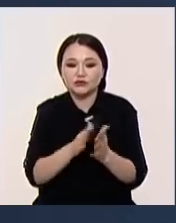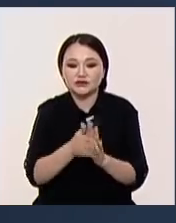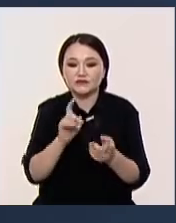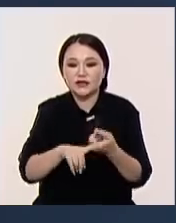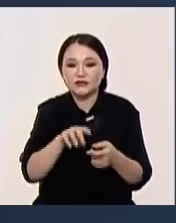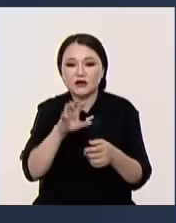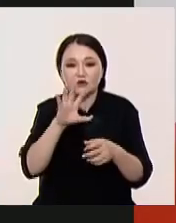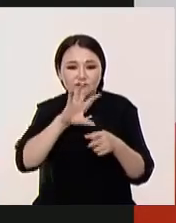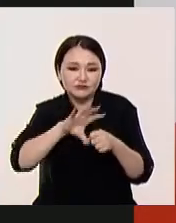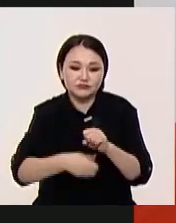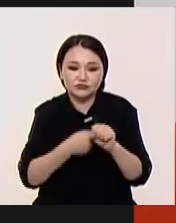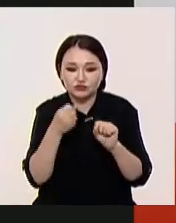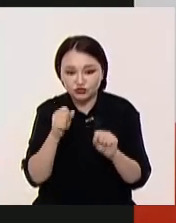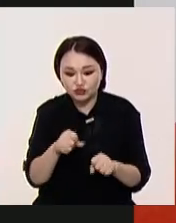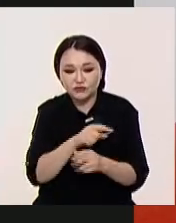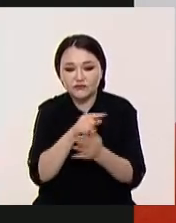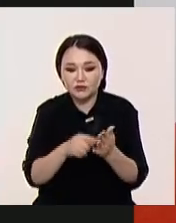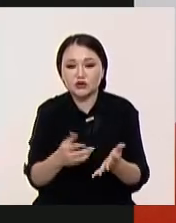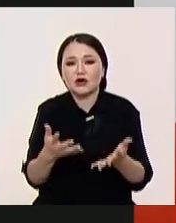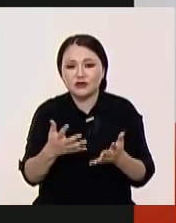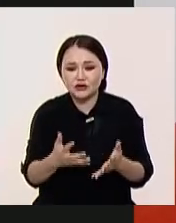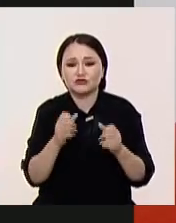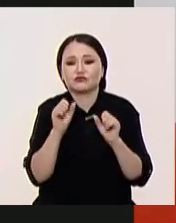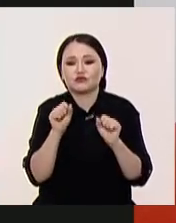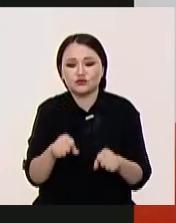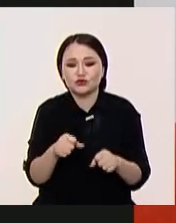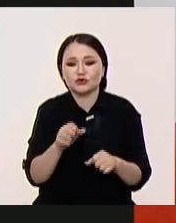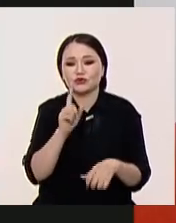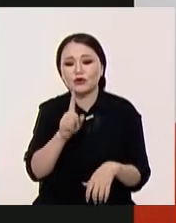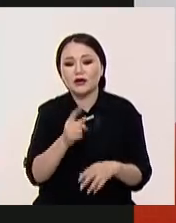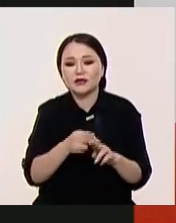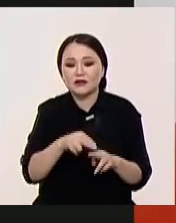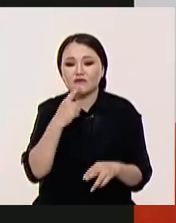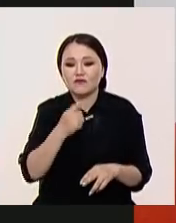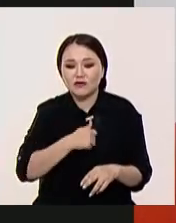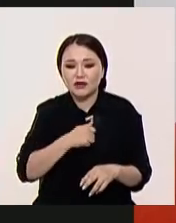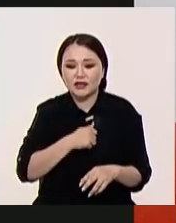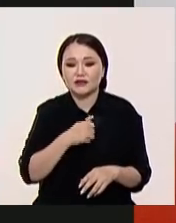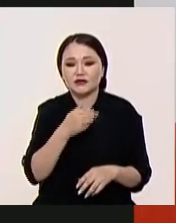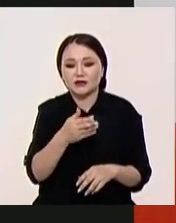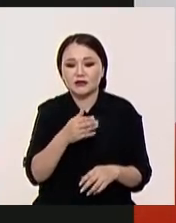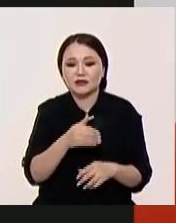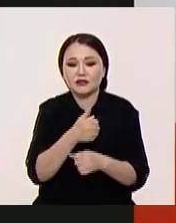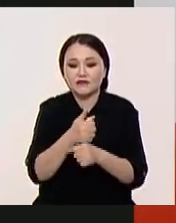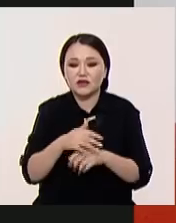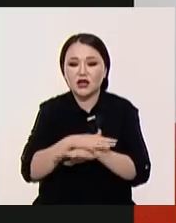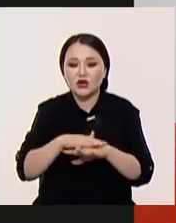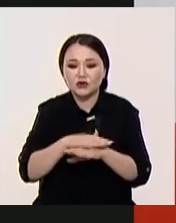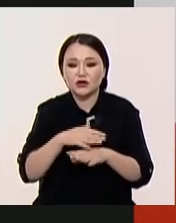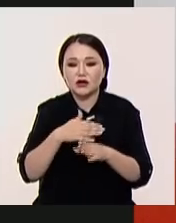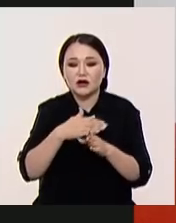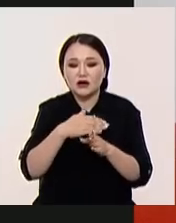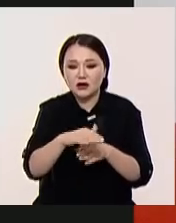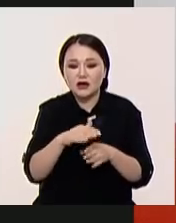жою мүмкін бе? Әрине мүмкін, бірақ ол әскер деген оны біздің негізі қоғамнан бөлек